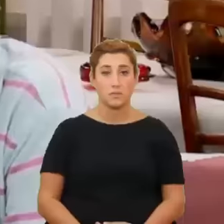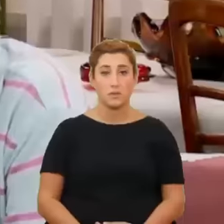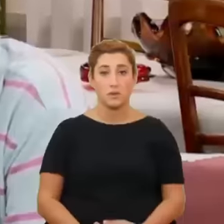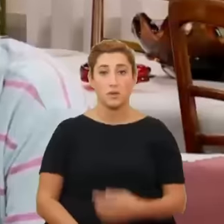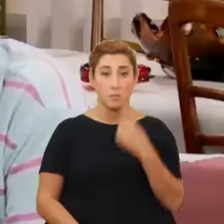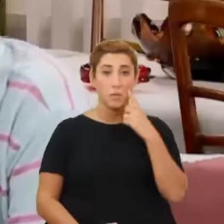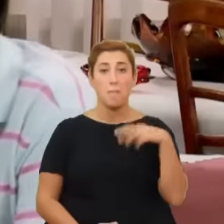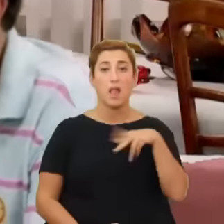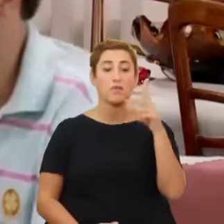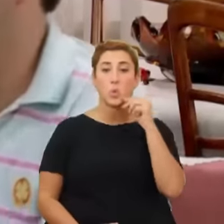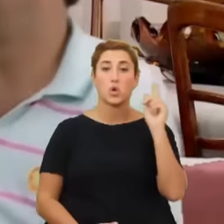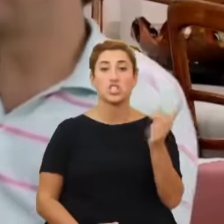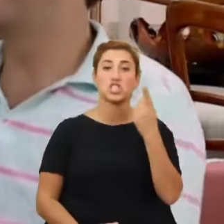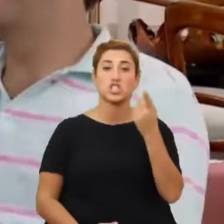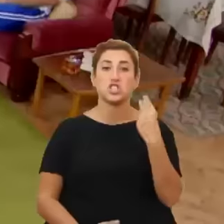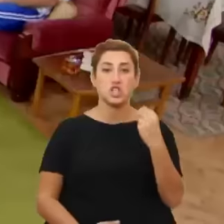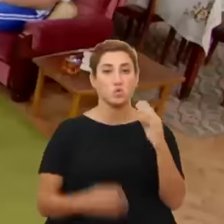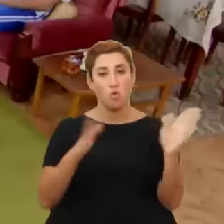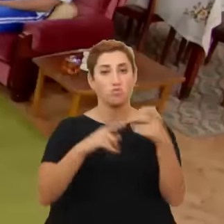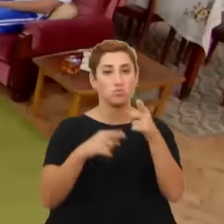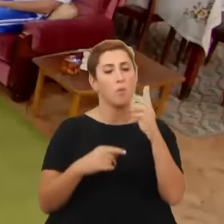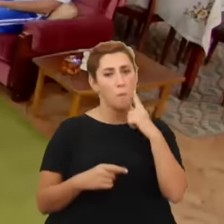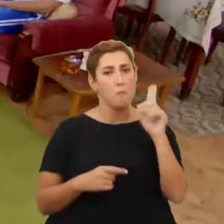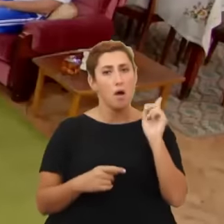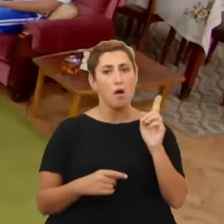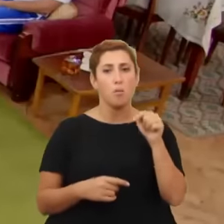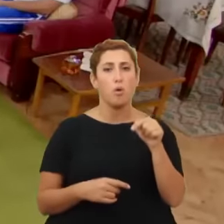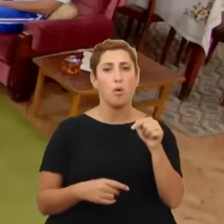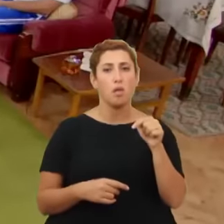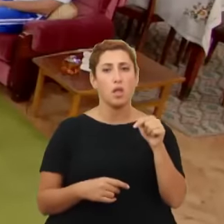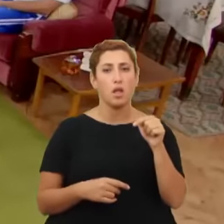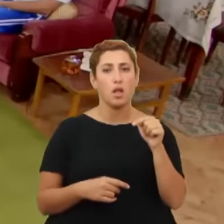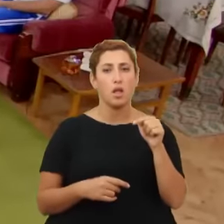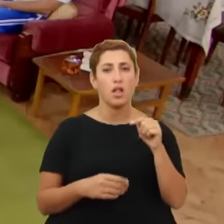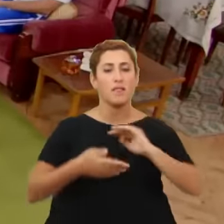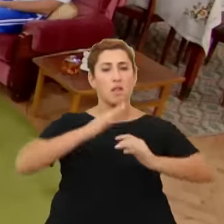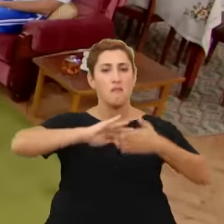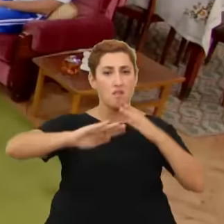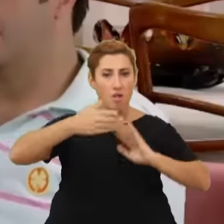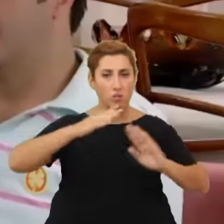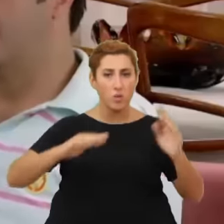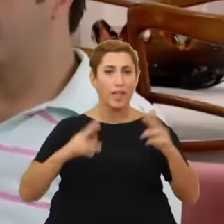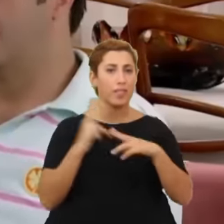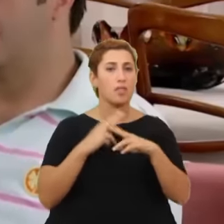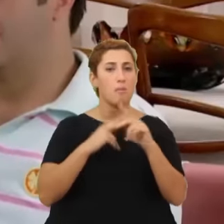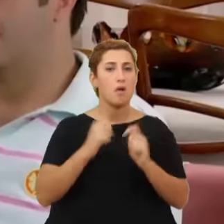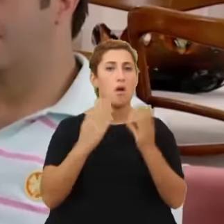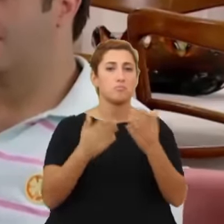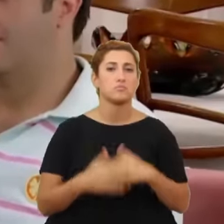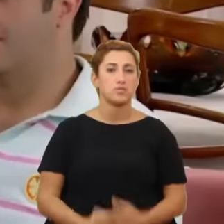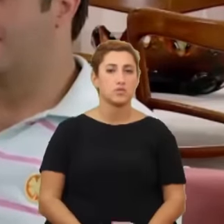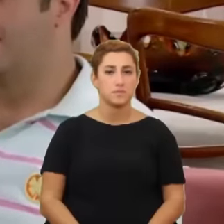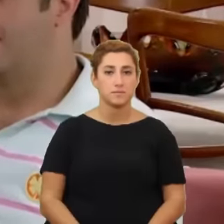Fakat merdiven çok iyi girişmiş buna ya. Bayağı böyle tekvando denemeleri yapmış üstünde